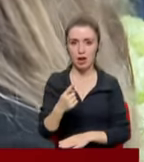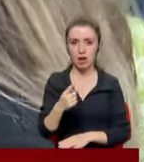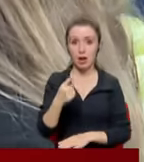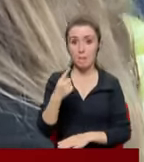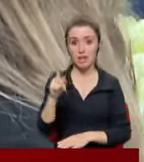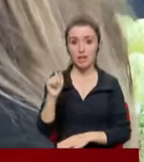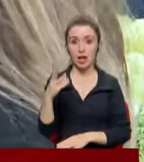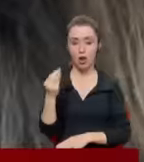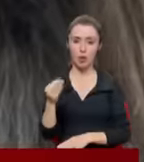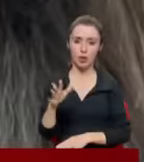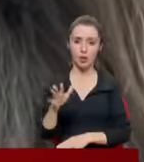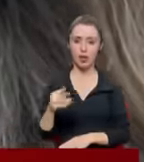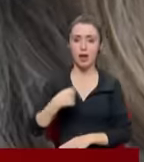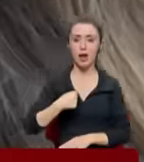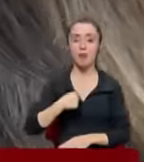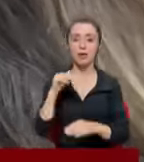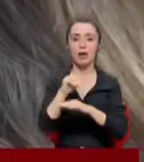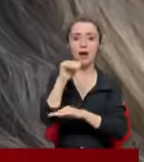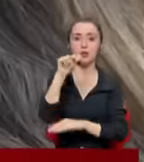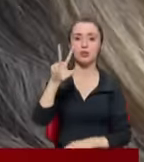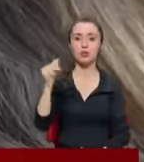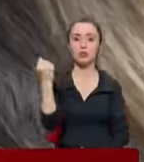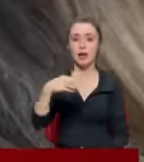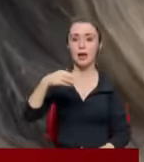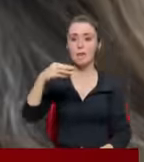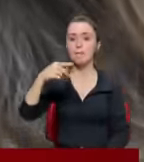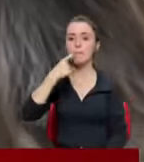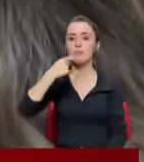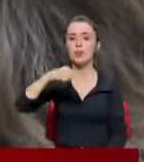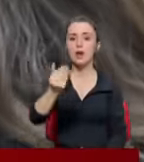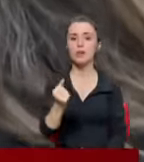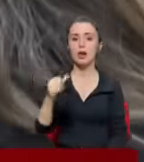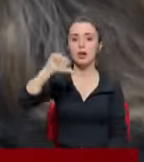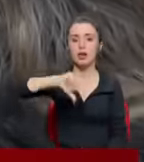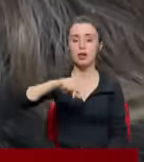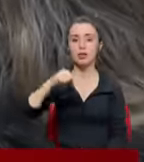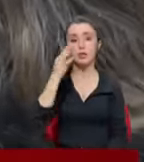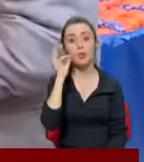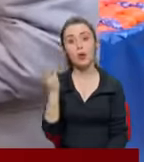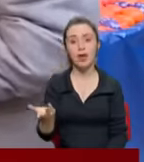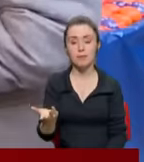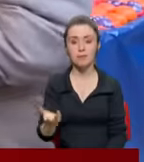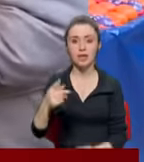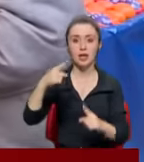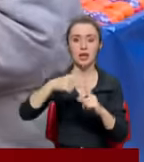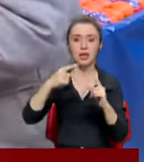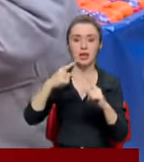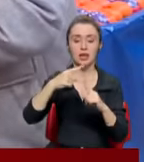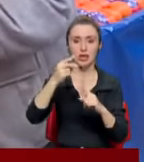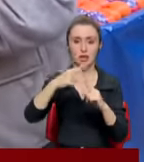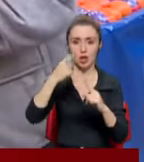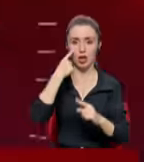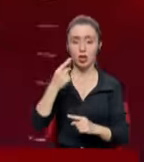bir 1000 liraya yaklaşır Ben hiç hayatımda 3 tane biber e almadım ama artık öyle alıyoruz İTO verilerine göre